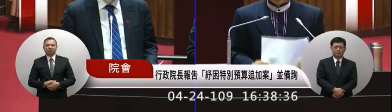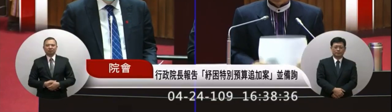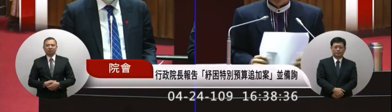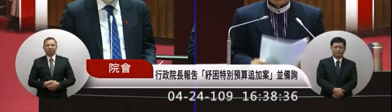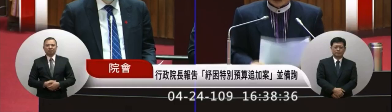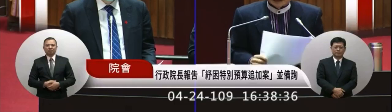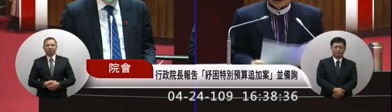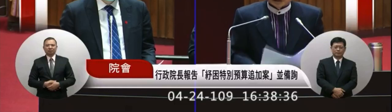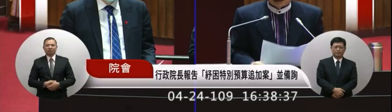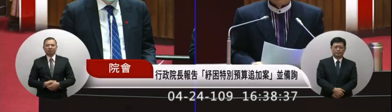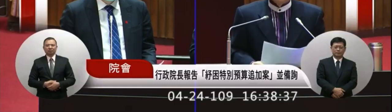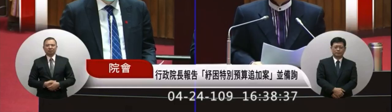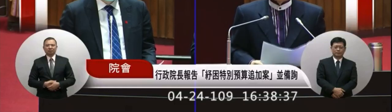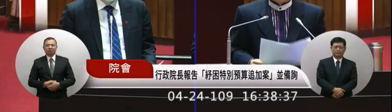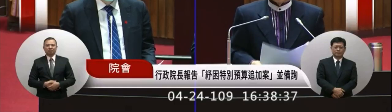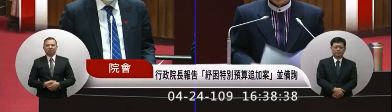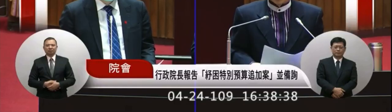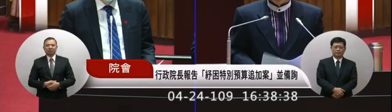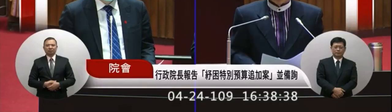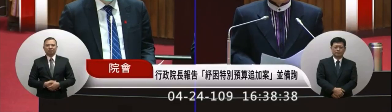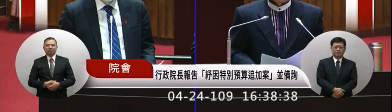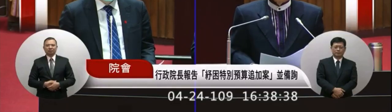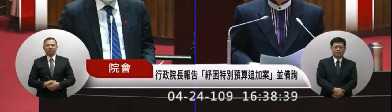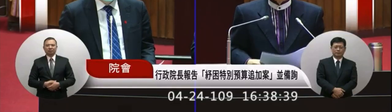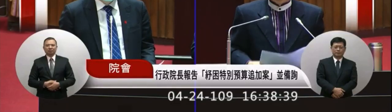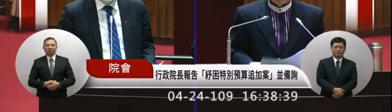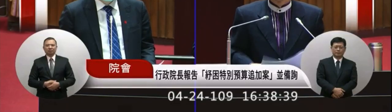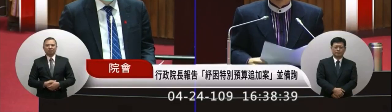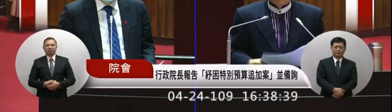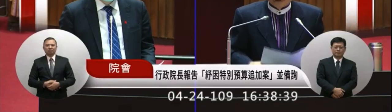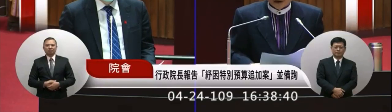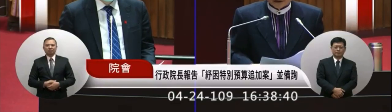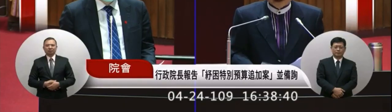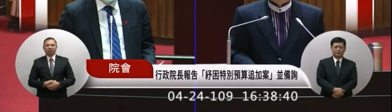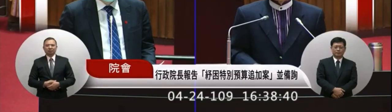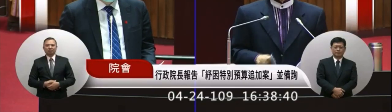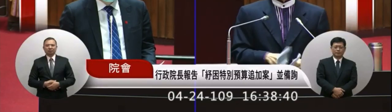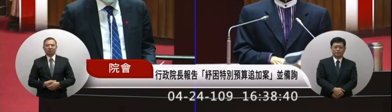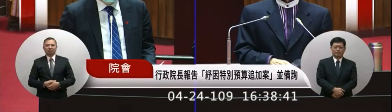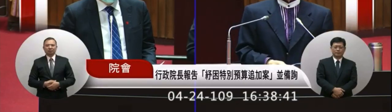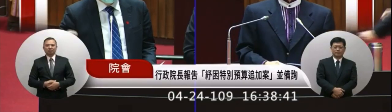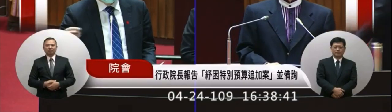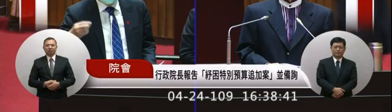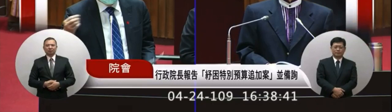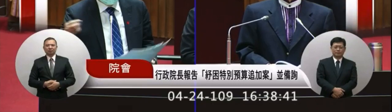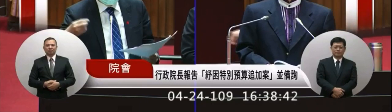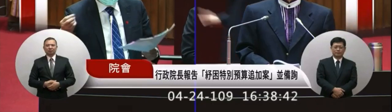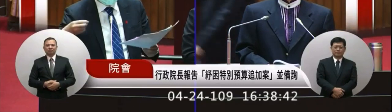Thank you.